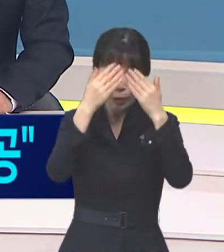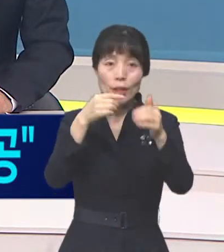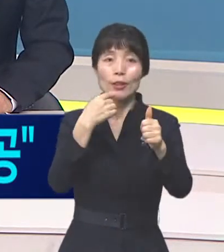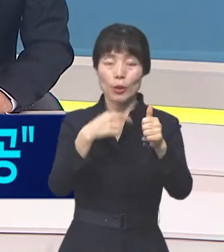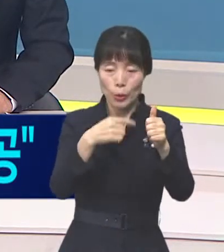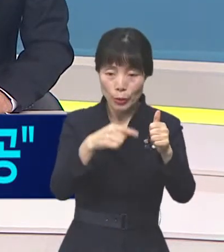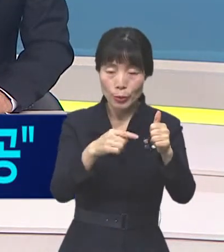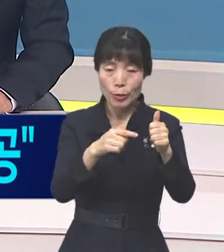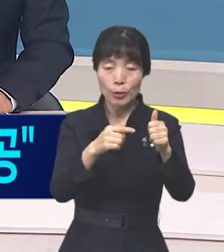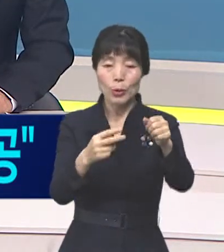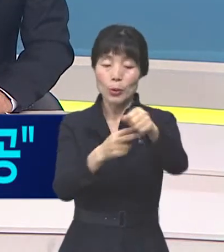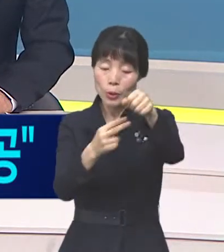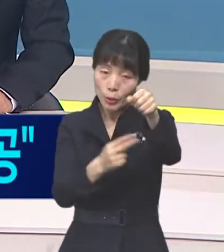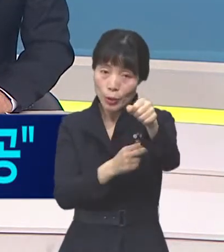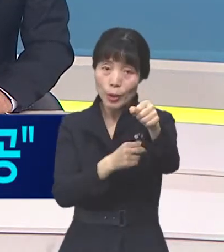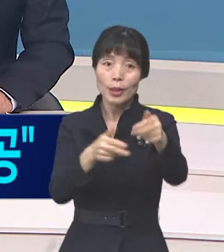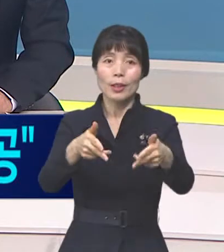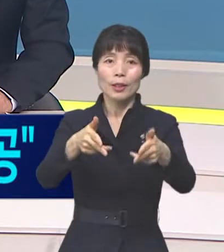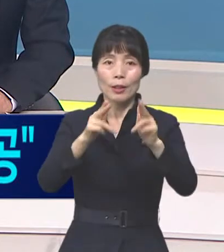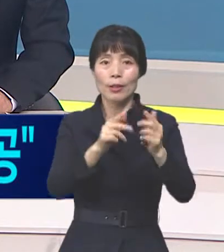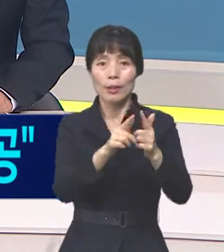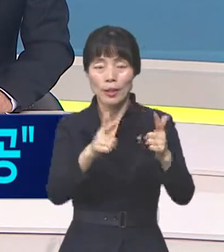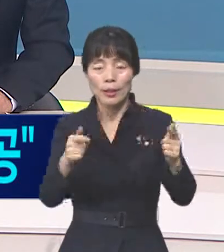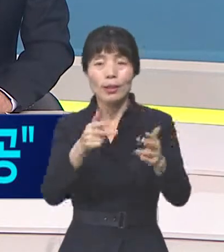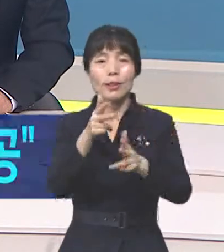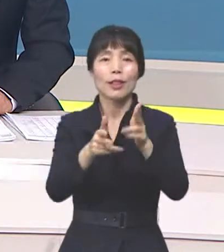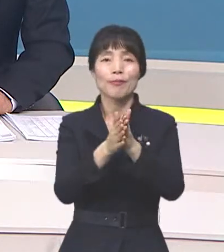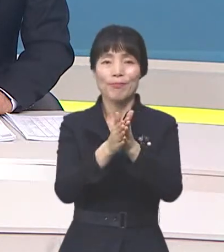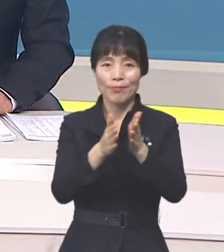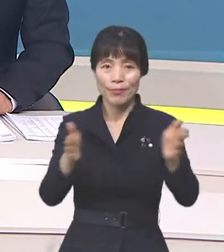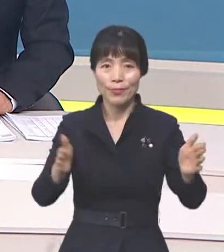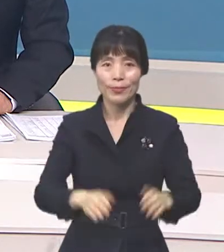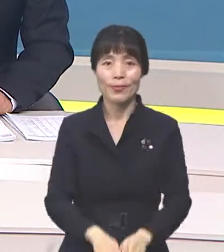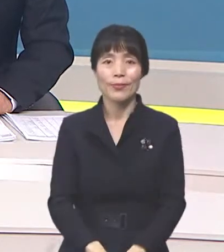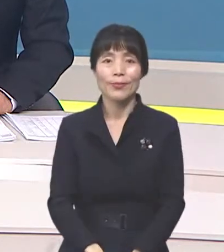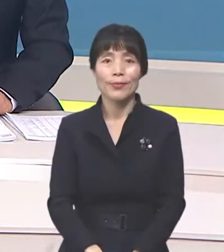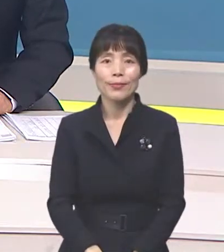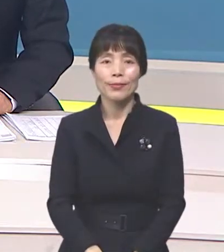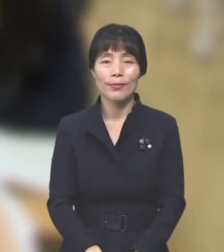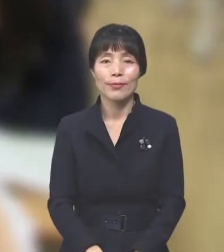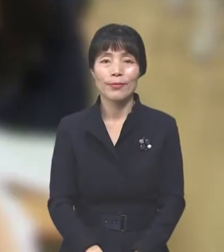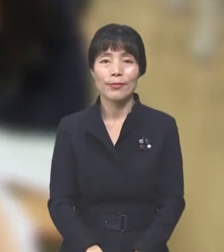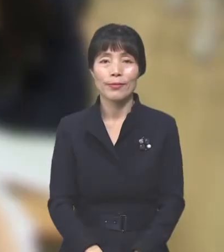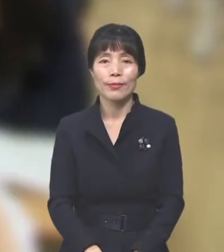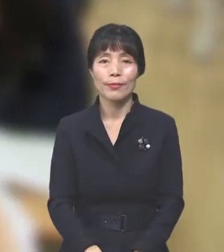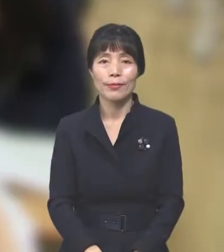제3연륙교 착공 등 다양한 사업이 추진됩니다. 이형구 기자가 정리했습니다.